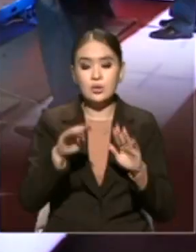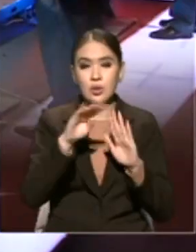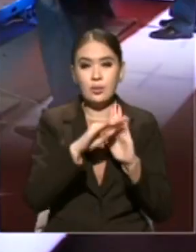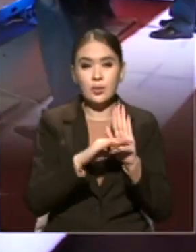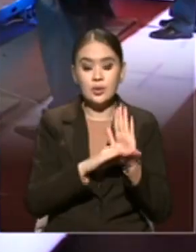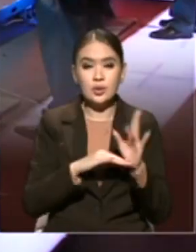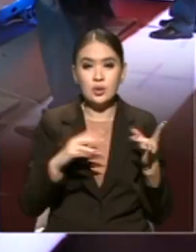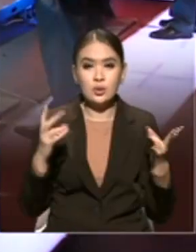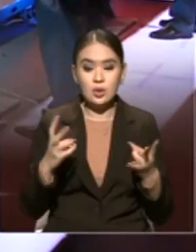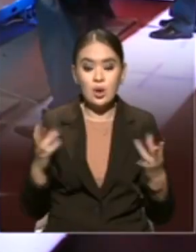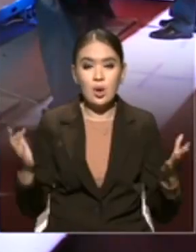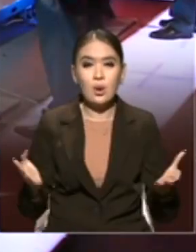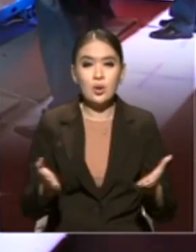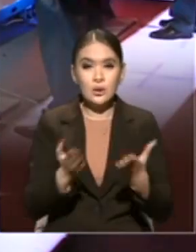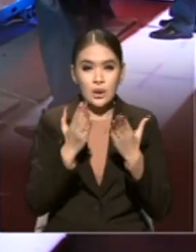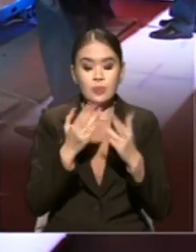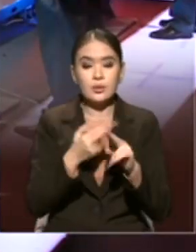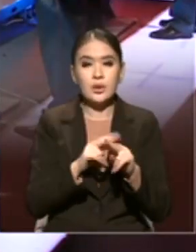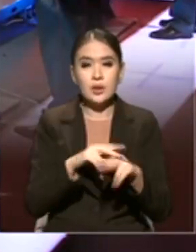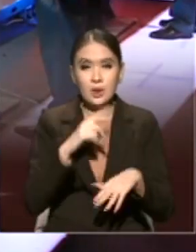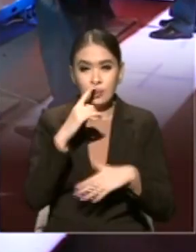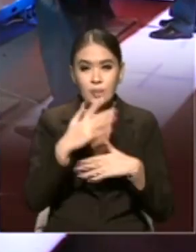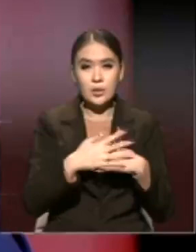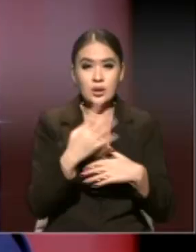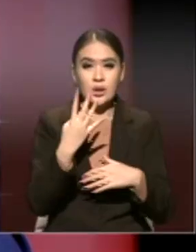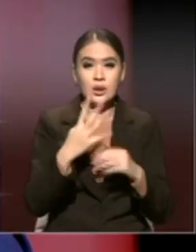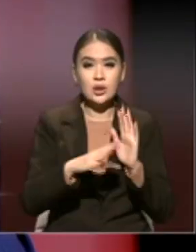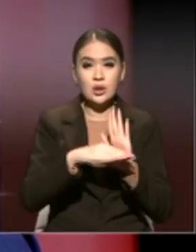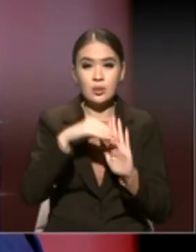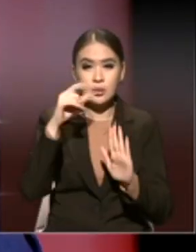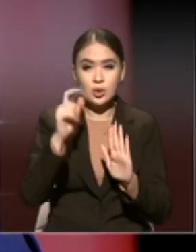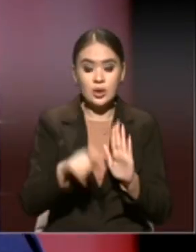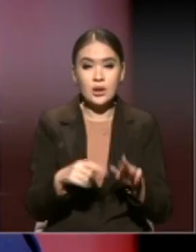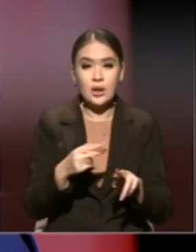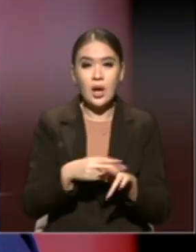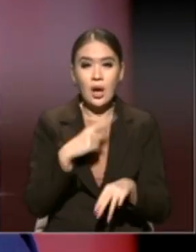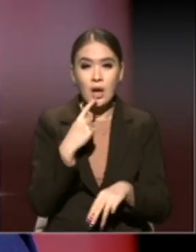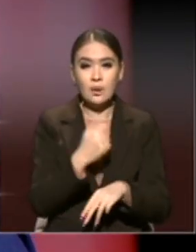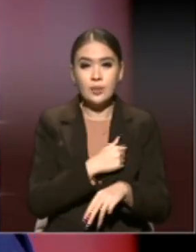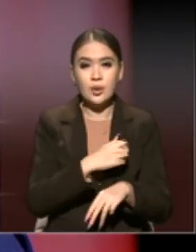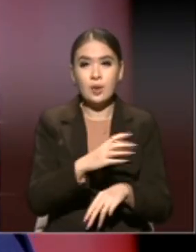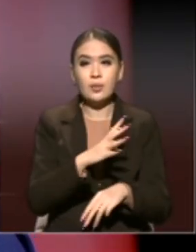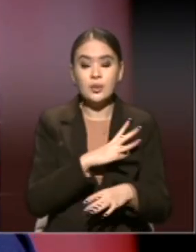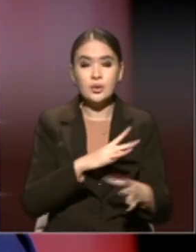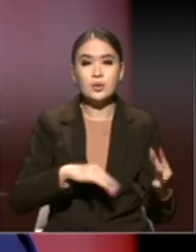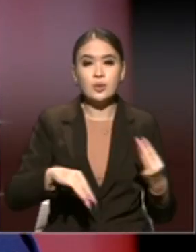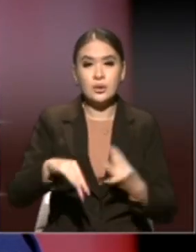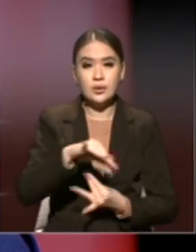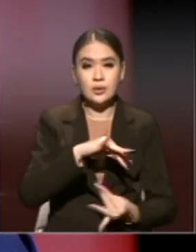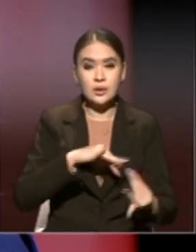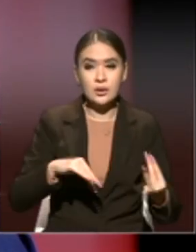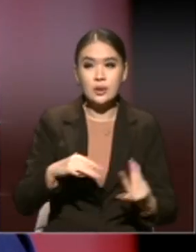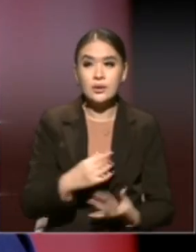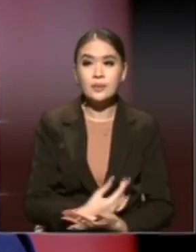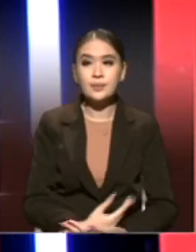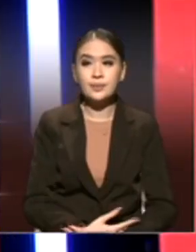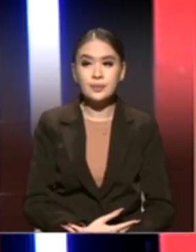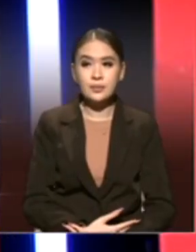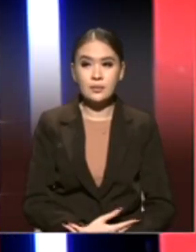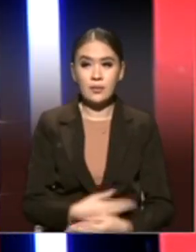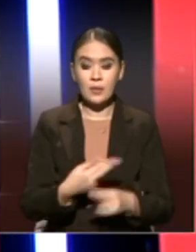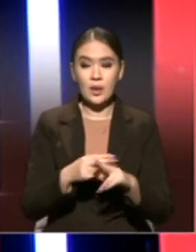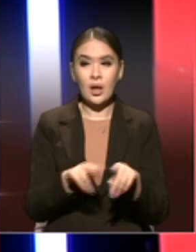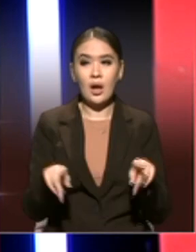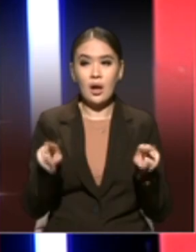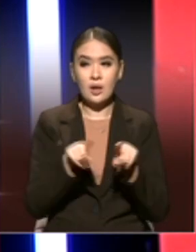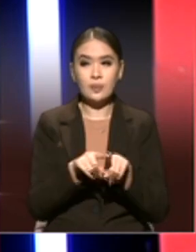өзіміз осыны қолдаймыз, өткені биыл 4 депутат өзіміз армия барып, сол сарбаздармен сөйлесіп келдік. Олардың ынтасы осындай,